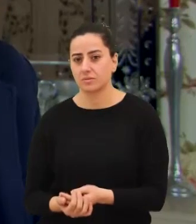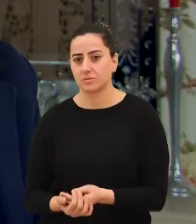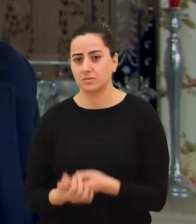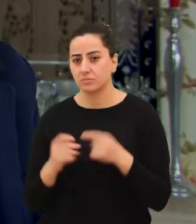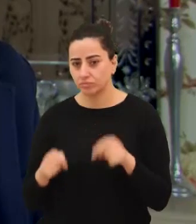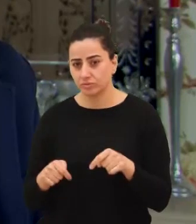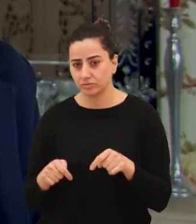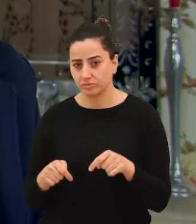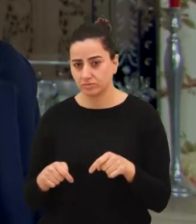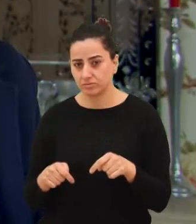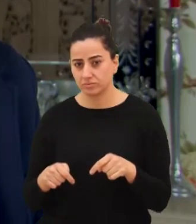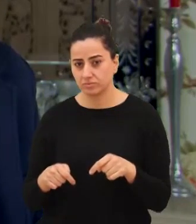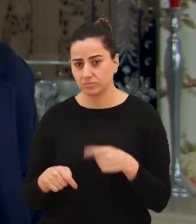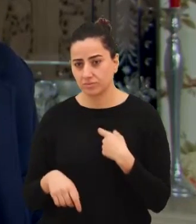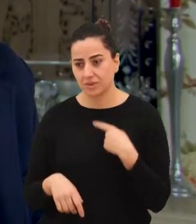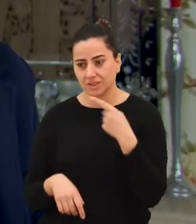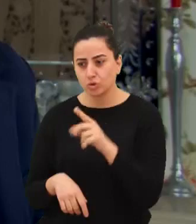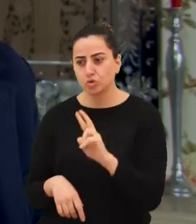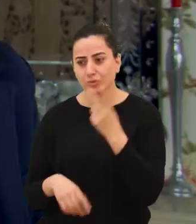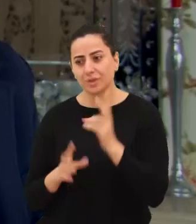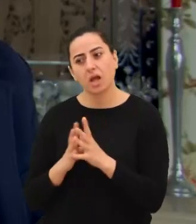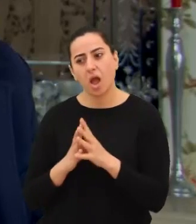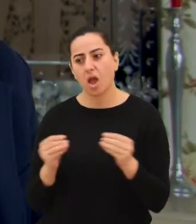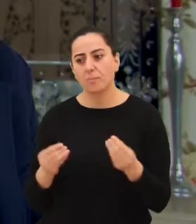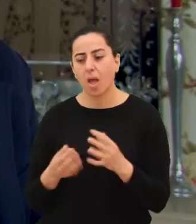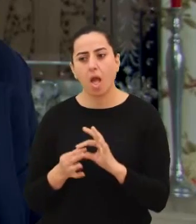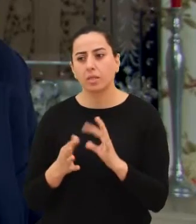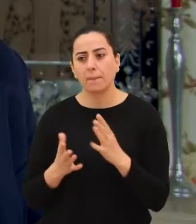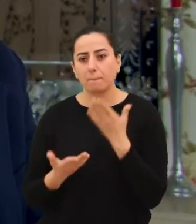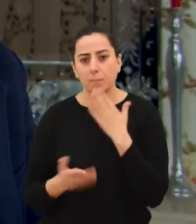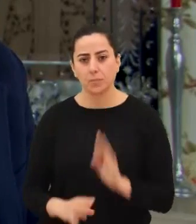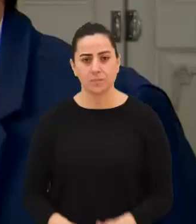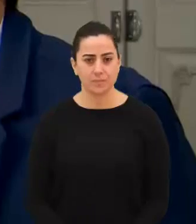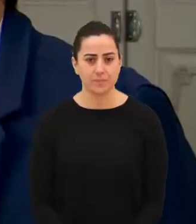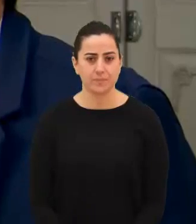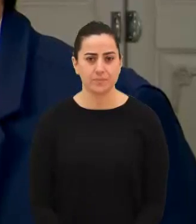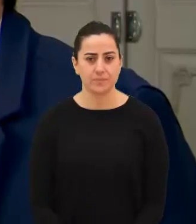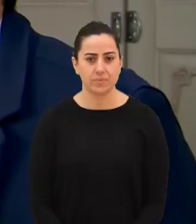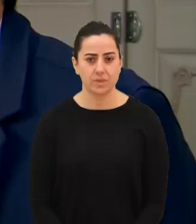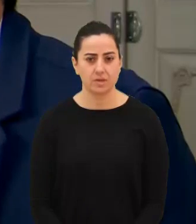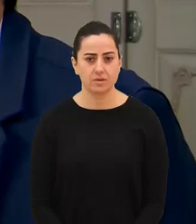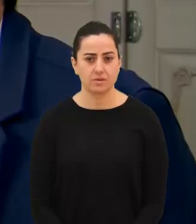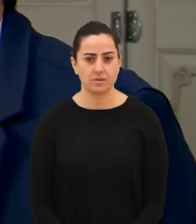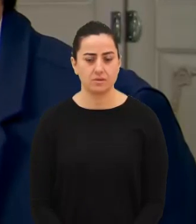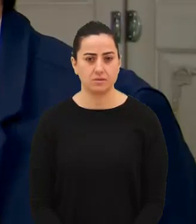Bu durumda sana yapacağım sürprizinde hiçbir anlamı kalmadı, görüyor musun?